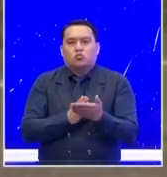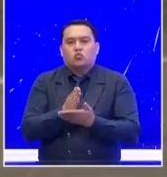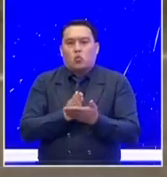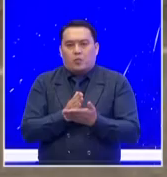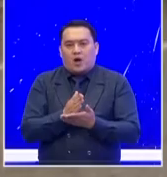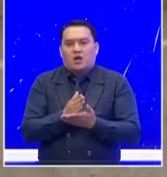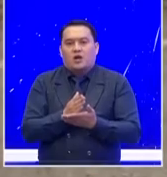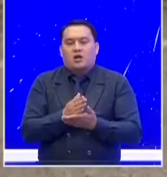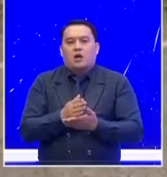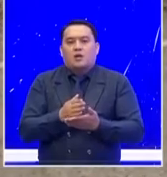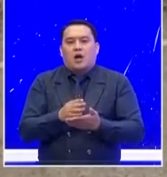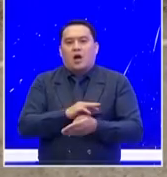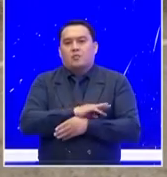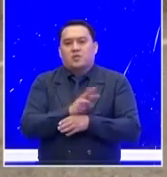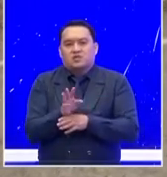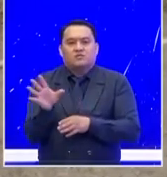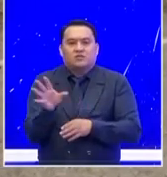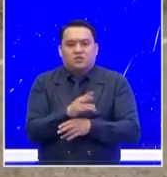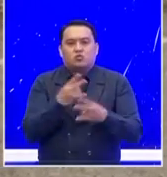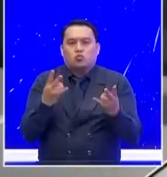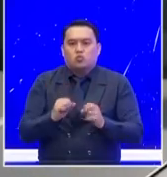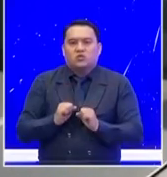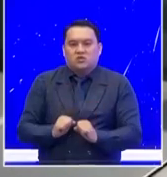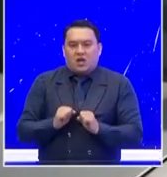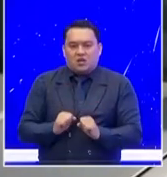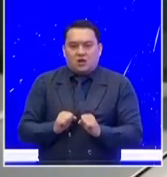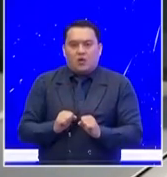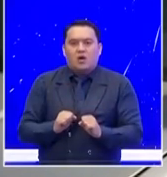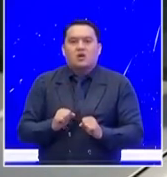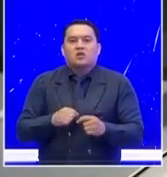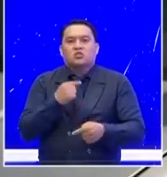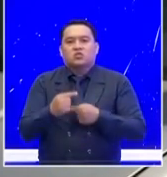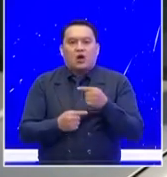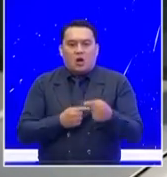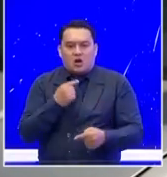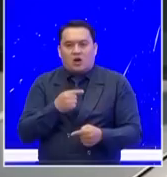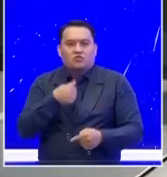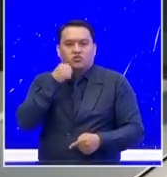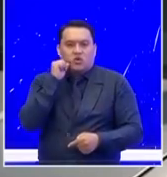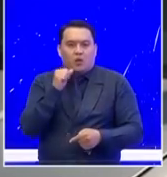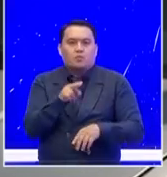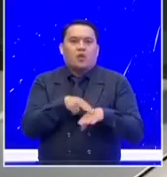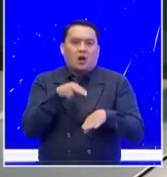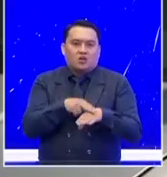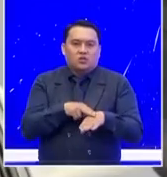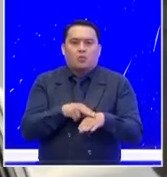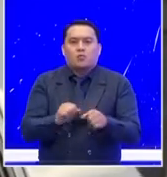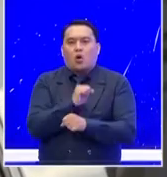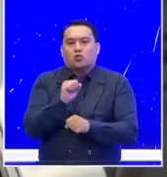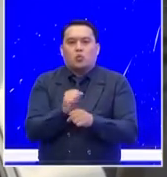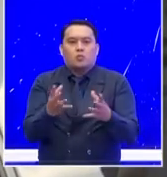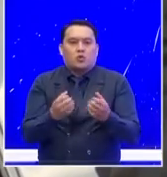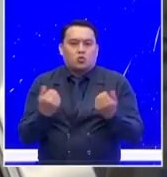Несущие службу стражи порядка обеспечены всеми необходимыми защитными средствами. А буквально вчера стражи порядка на постах